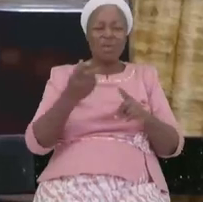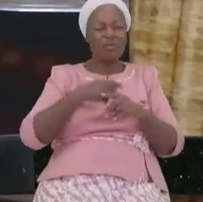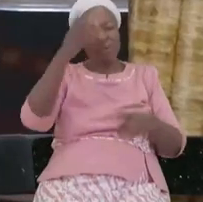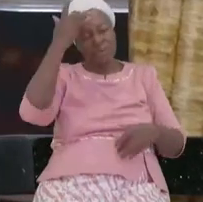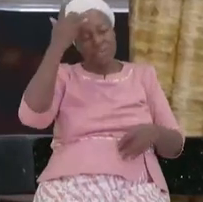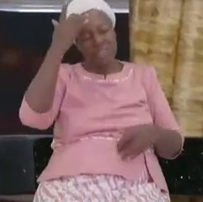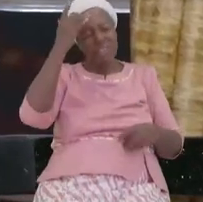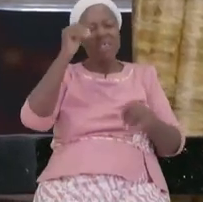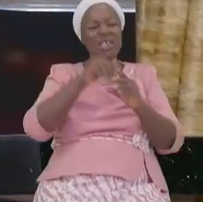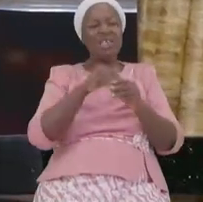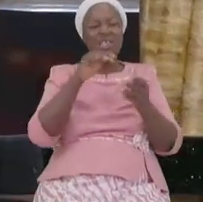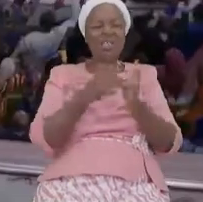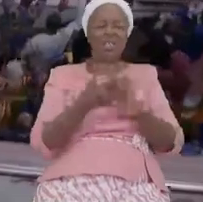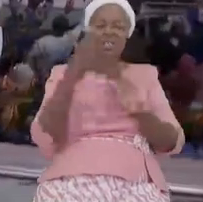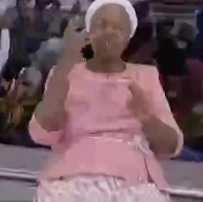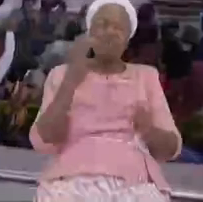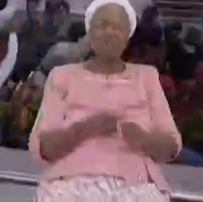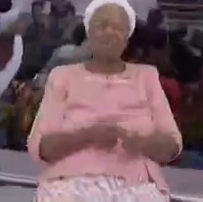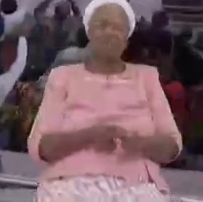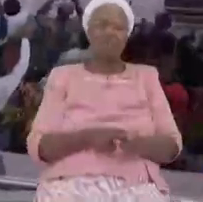nom de Jésus.